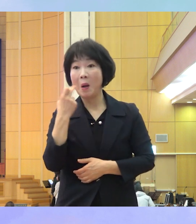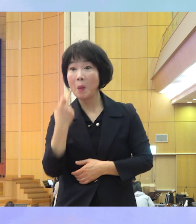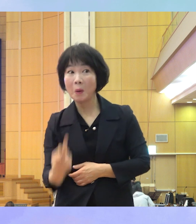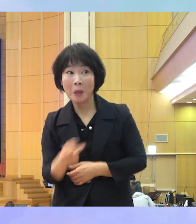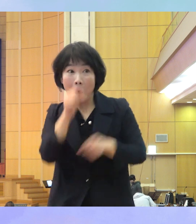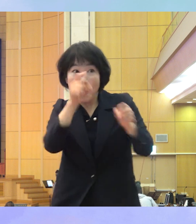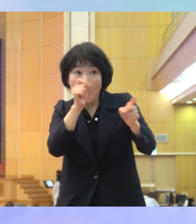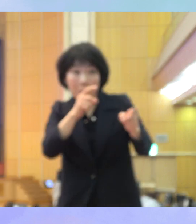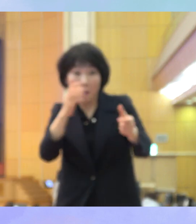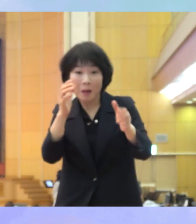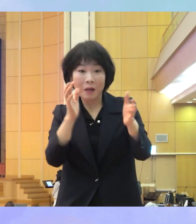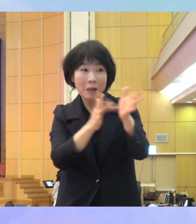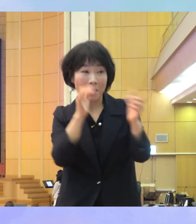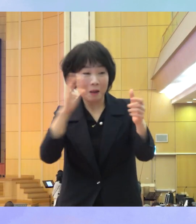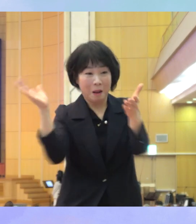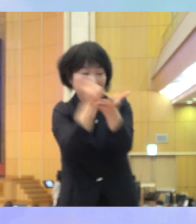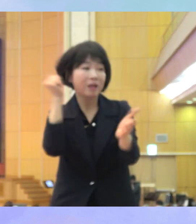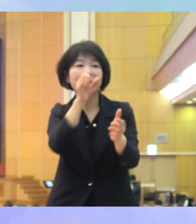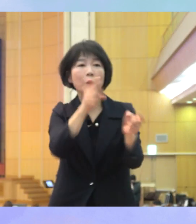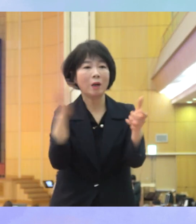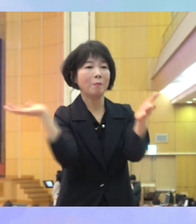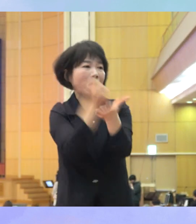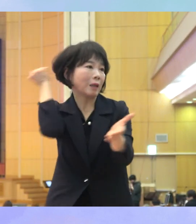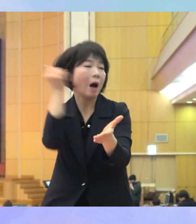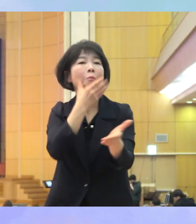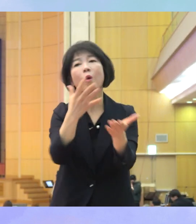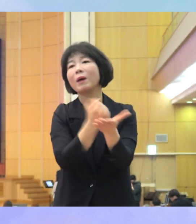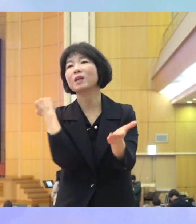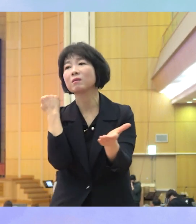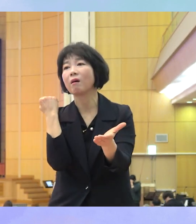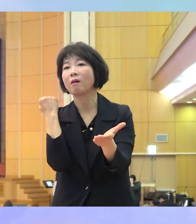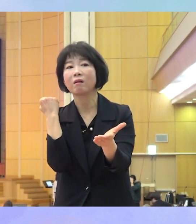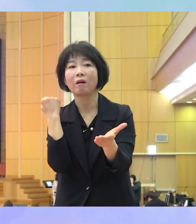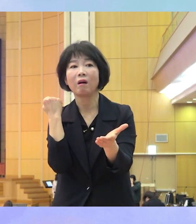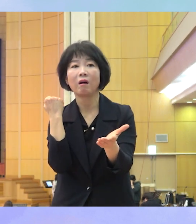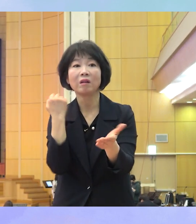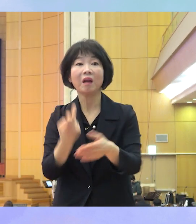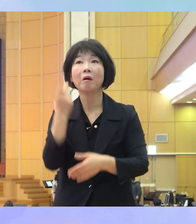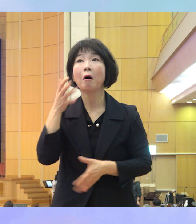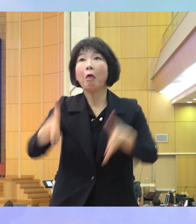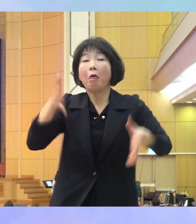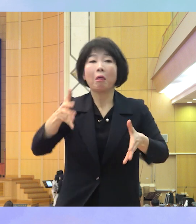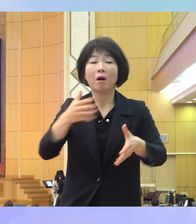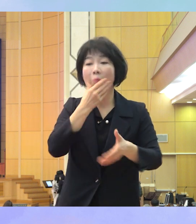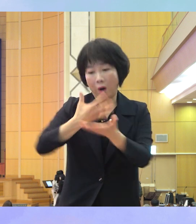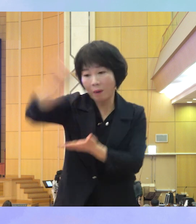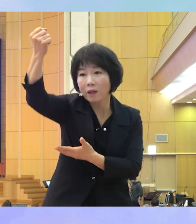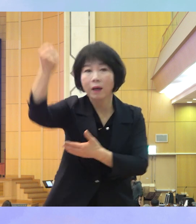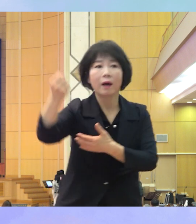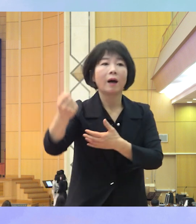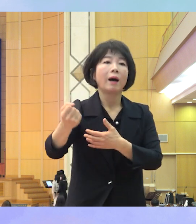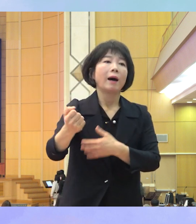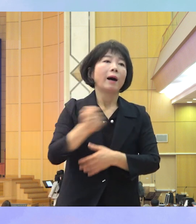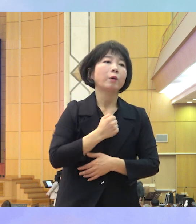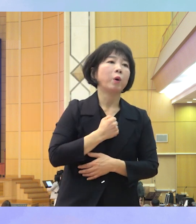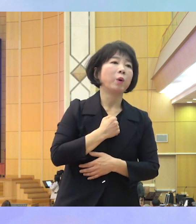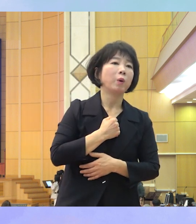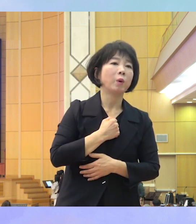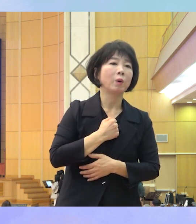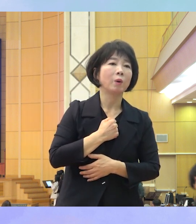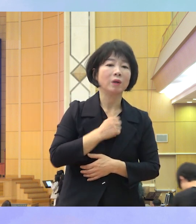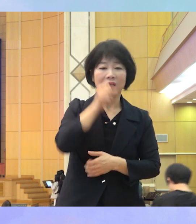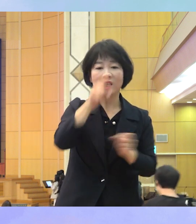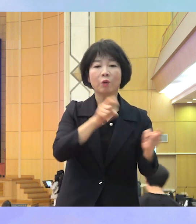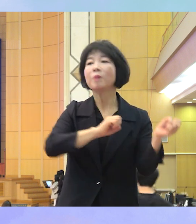이때라 주님 만날 때가 이때라, 축복받을 때가 이때라. 마당에 있는 염소 잡아가지고 빨리빨리 요리해가지고 먼저 들어가서 축복기도 딱